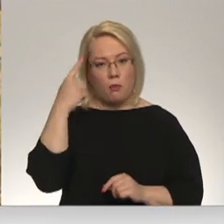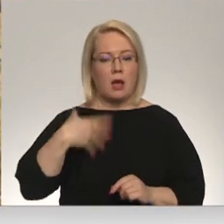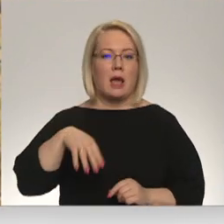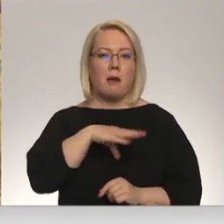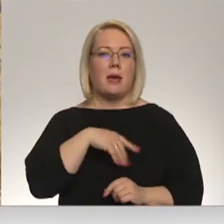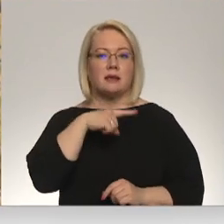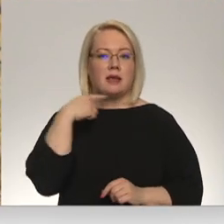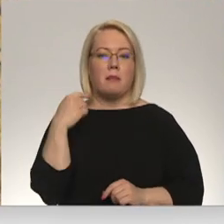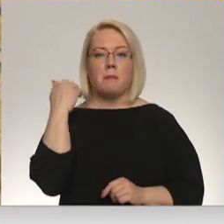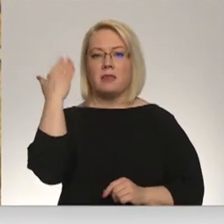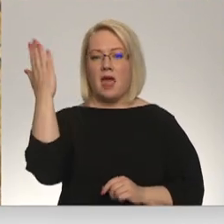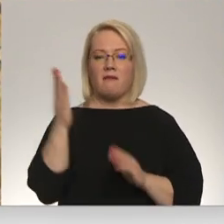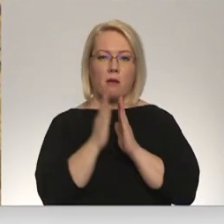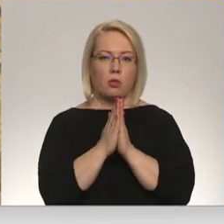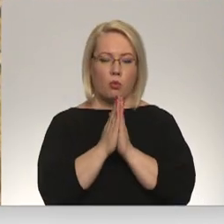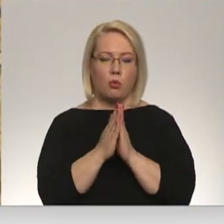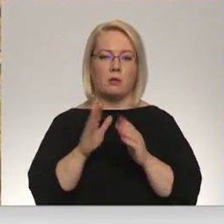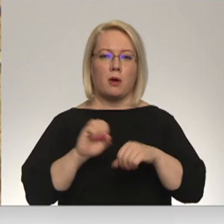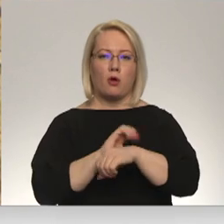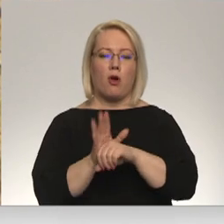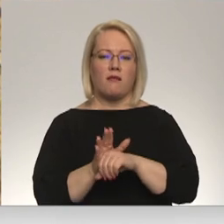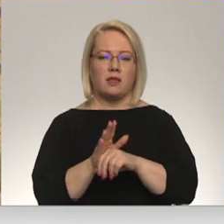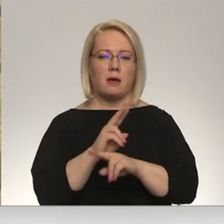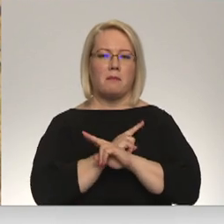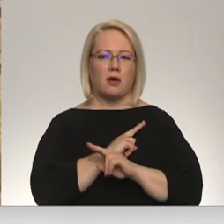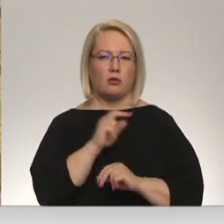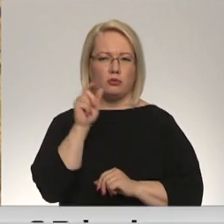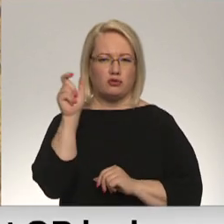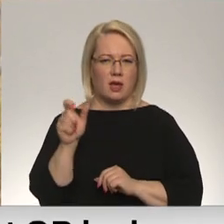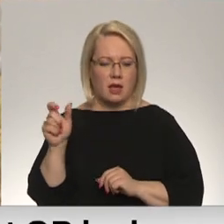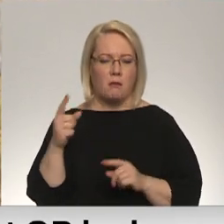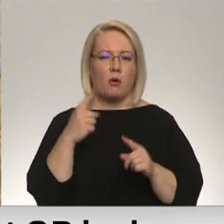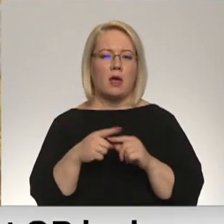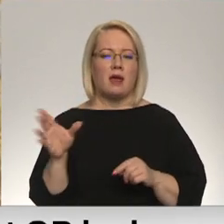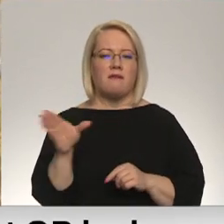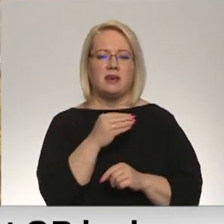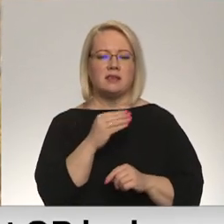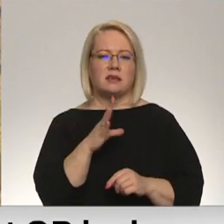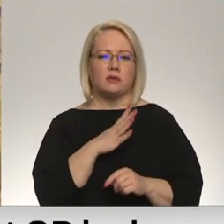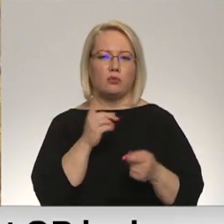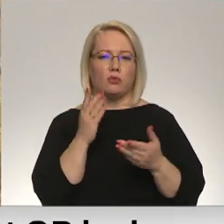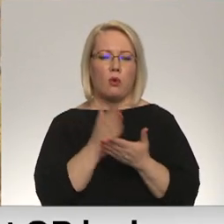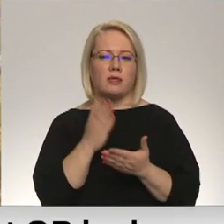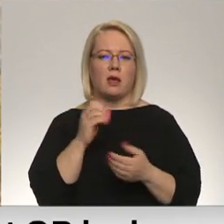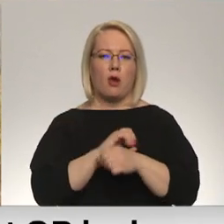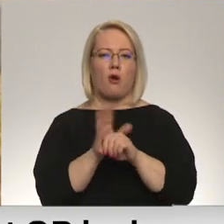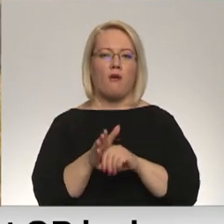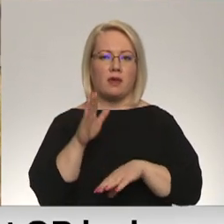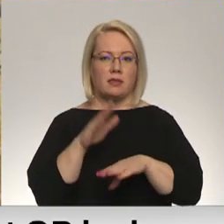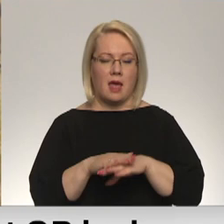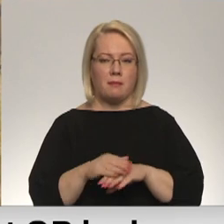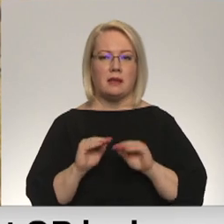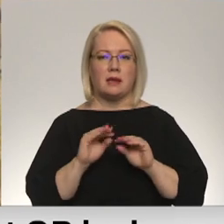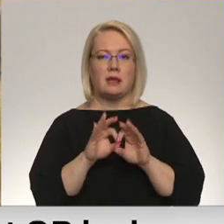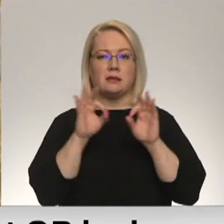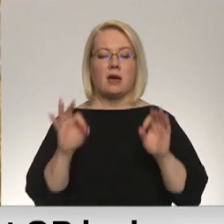Dievam lūgt par pandēmijas upuriem un arī par to visu, kas bija pandēmijas sakarā. Bet tieši uzstādot šo krustu sākās